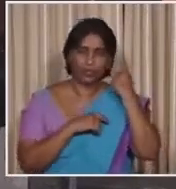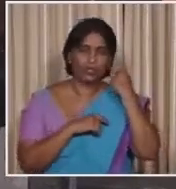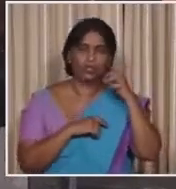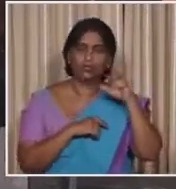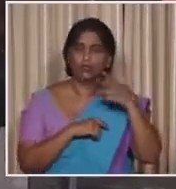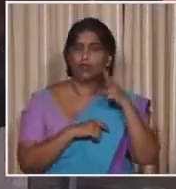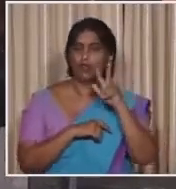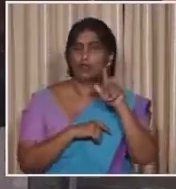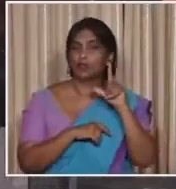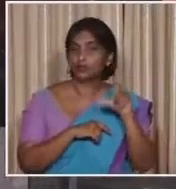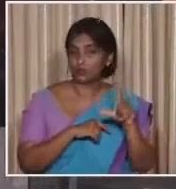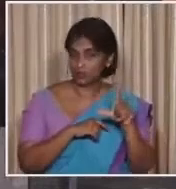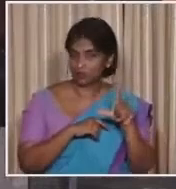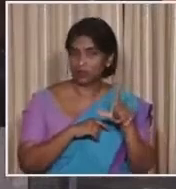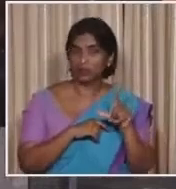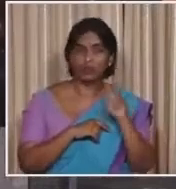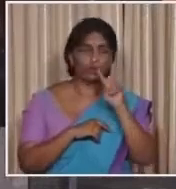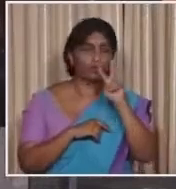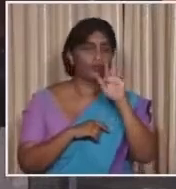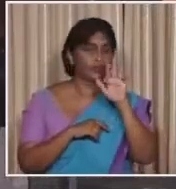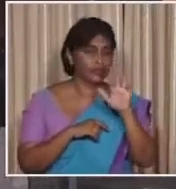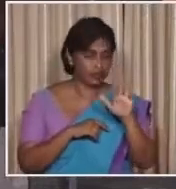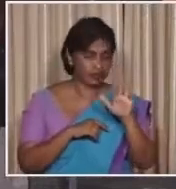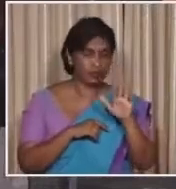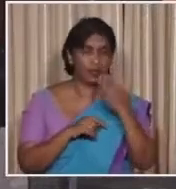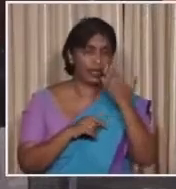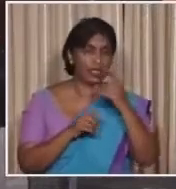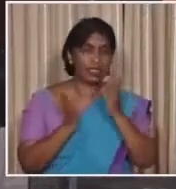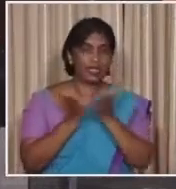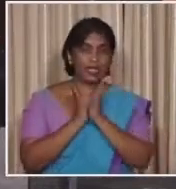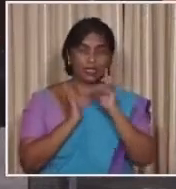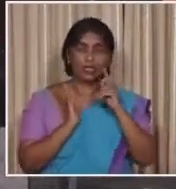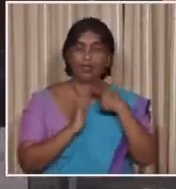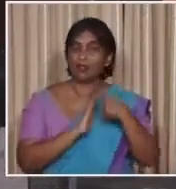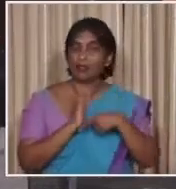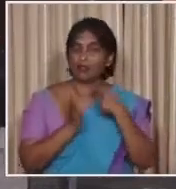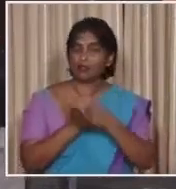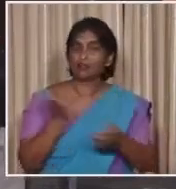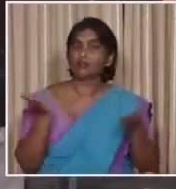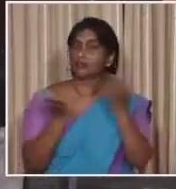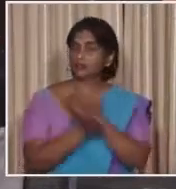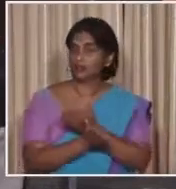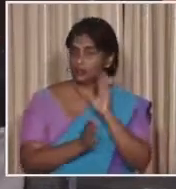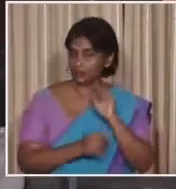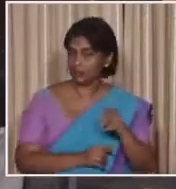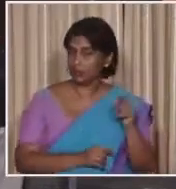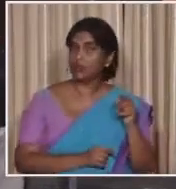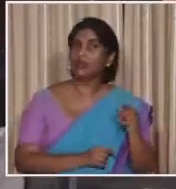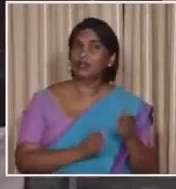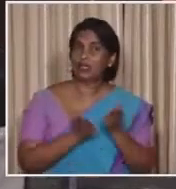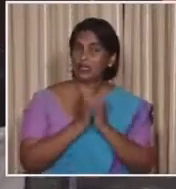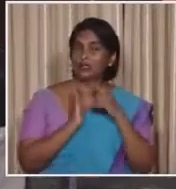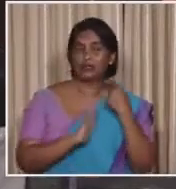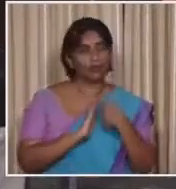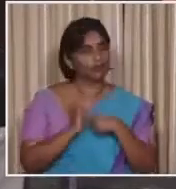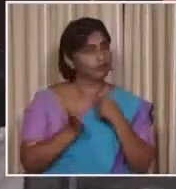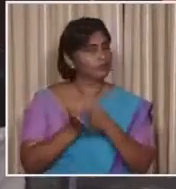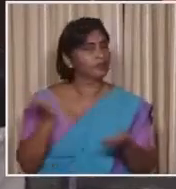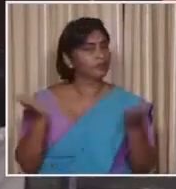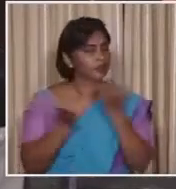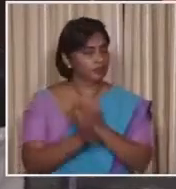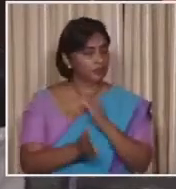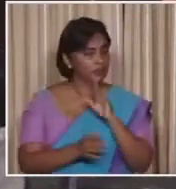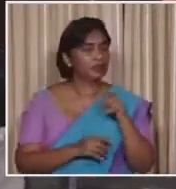மாதம் 29 திகதி இலங்கை இந்திய ஒப்பந்தம் ஏற்பட்டது. இலங்கை இந்திய ஒப்பந்தம் ஏற்படாது